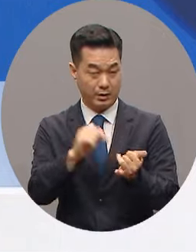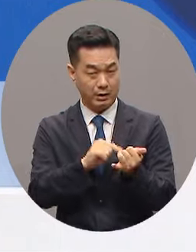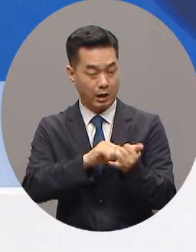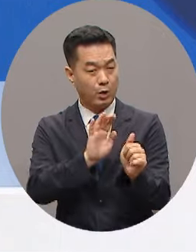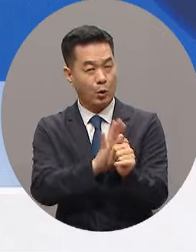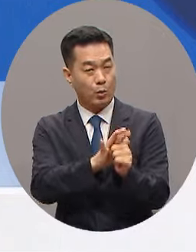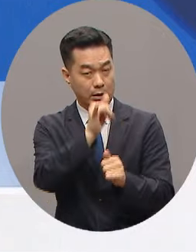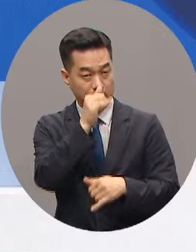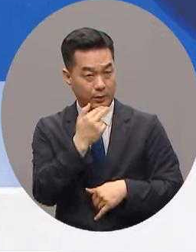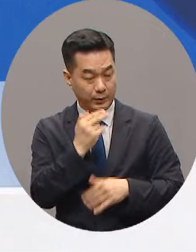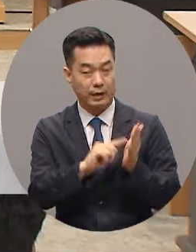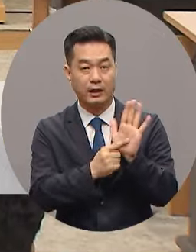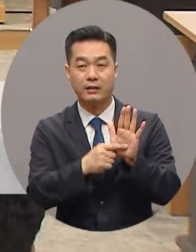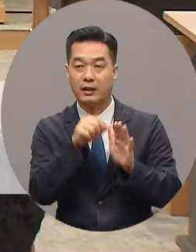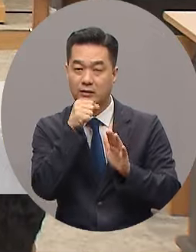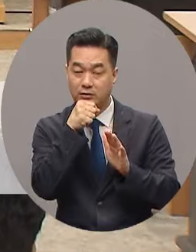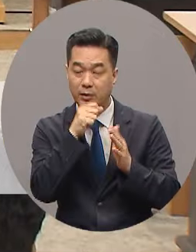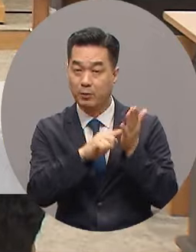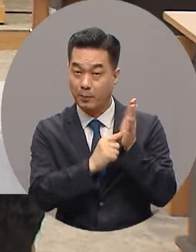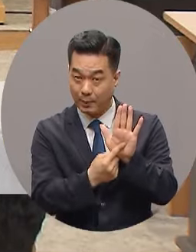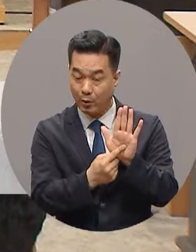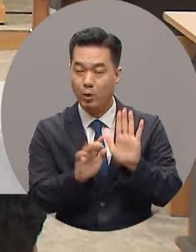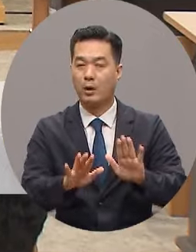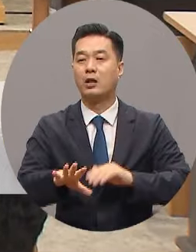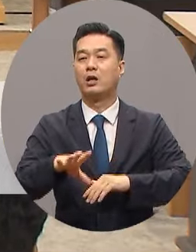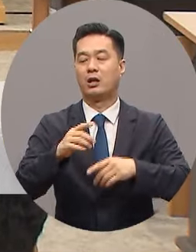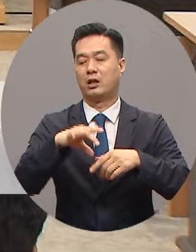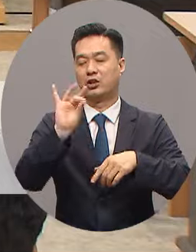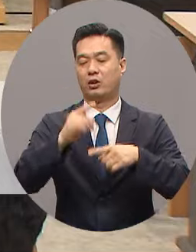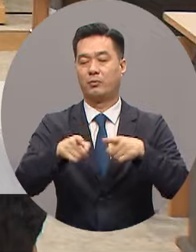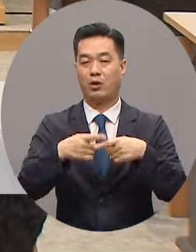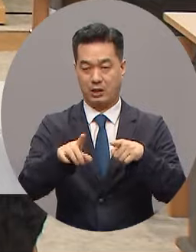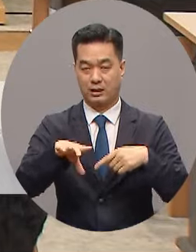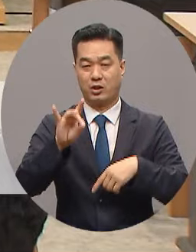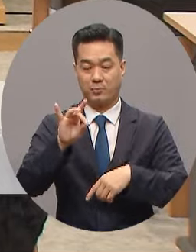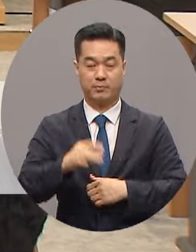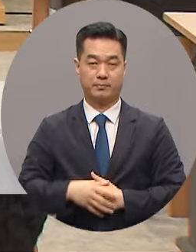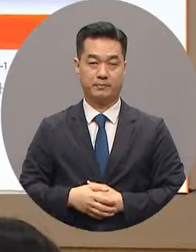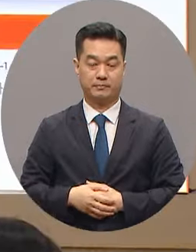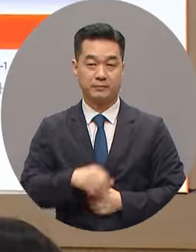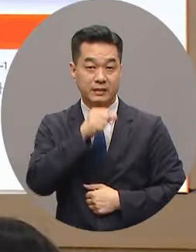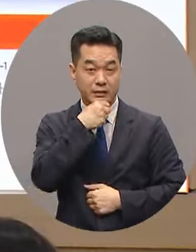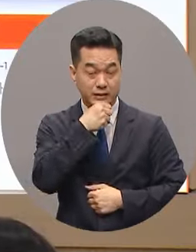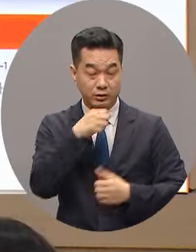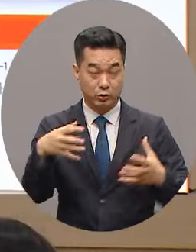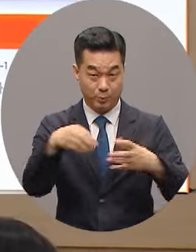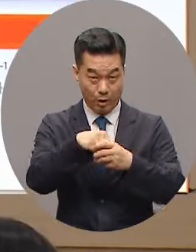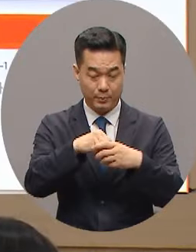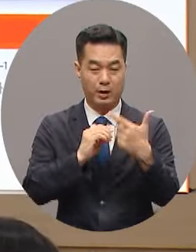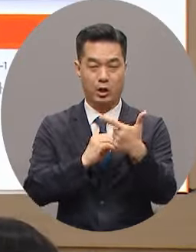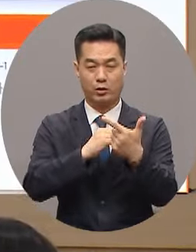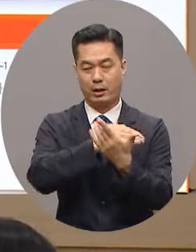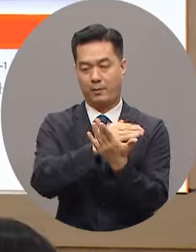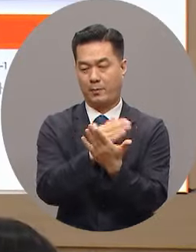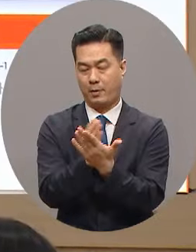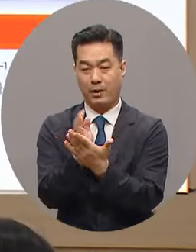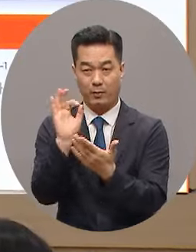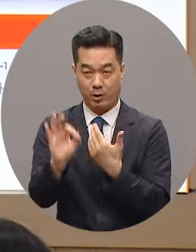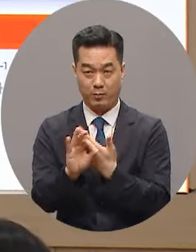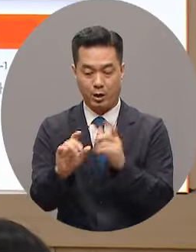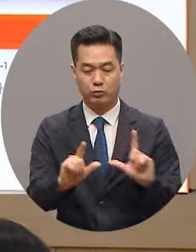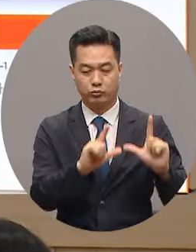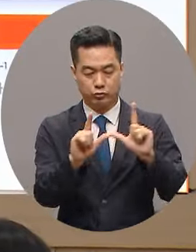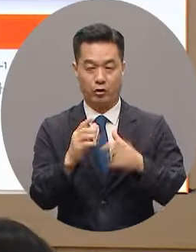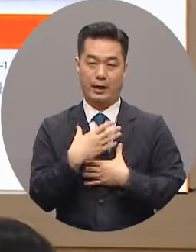도움이 됐는지 나타내는 지표로 이번이 첫 평가 결과입니다 지수를 구성하는 6대 영역 중에선 주거와